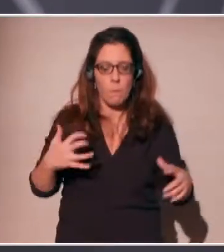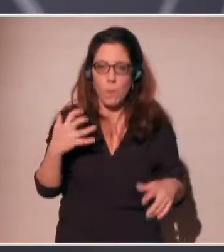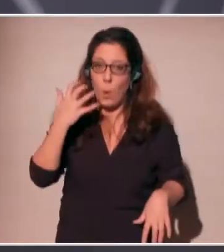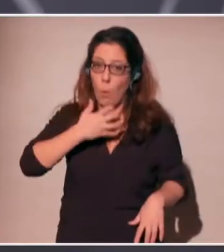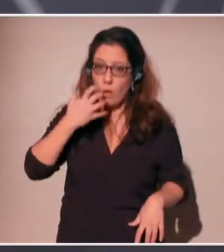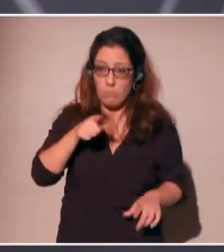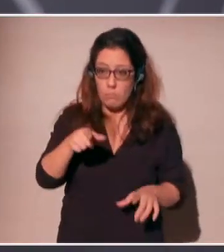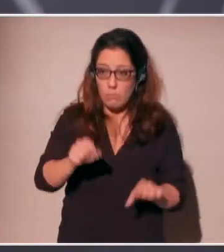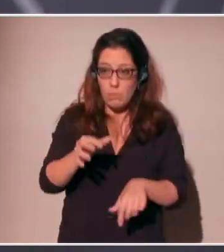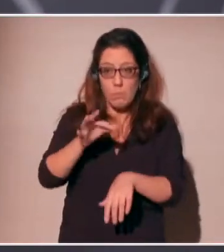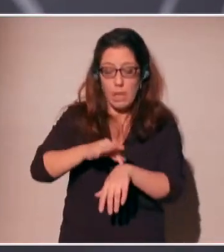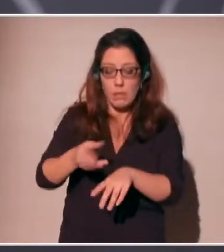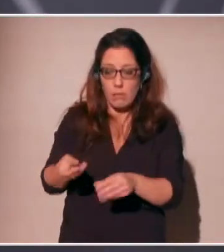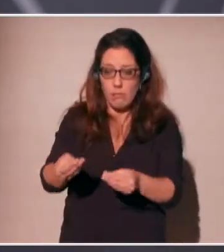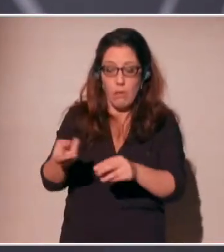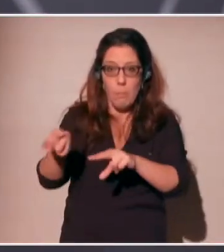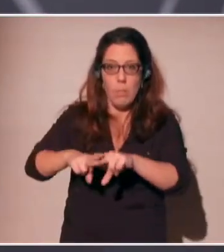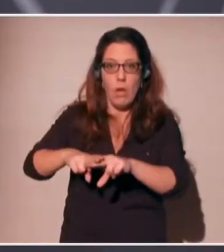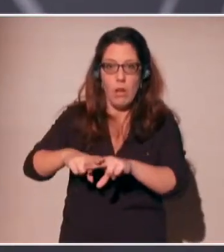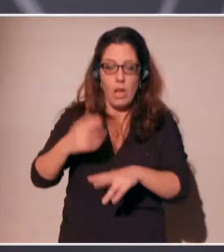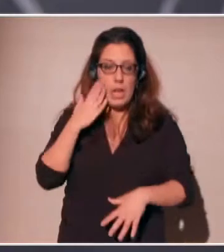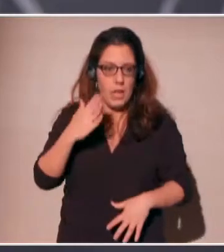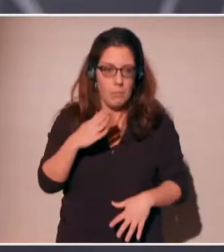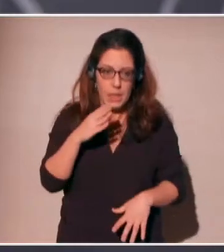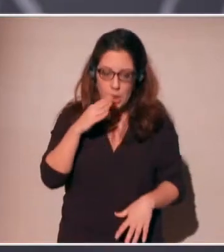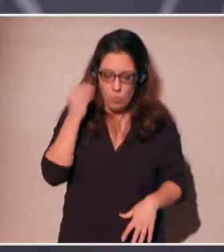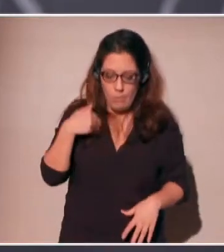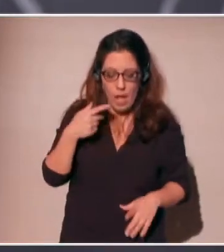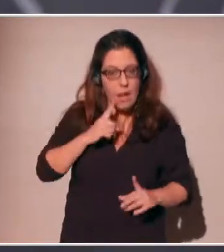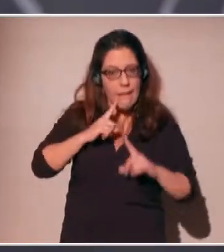entraîner la mort d'un patient. Toute erreur humaine, donc,